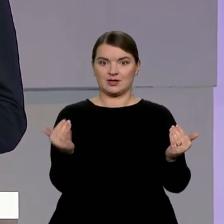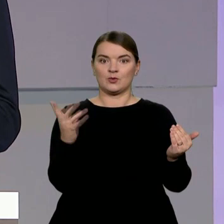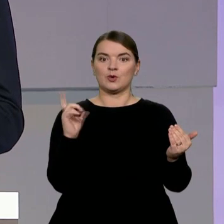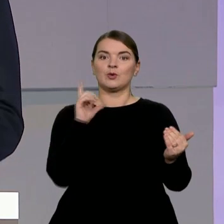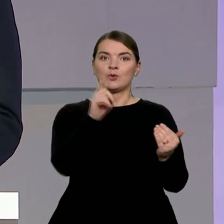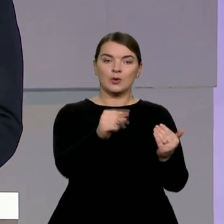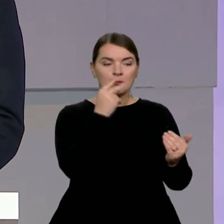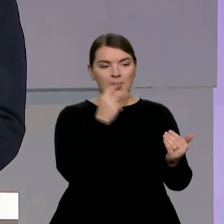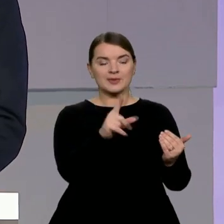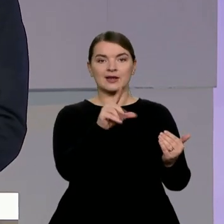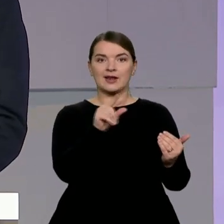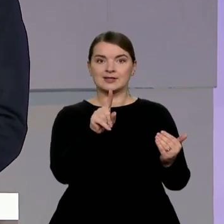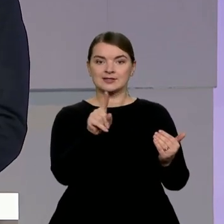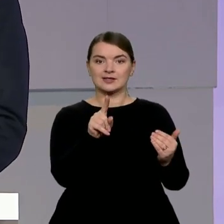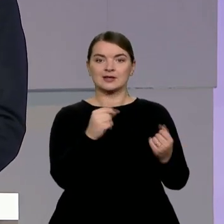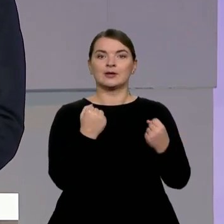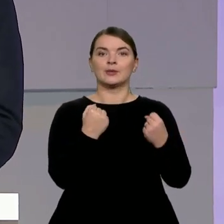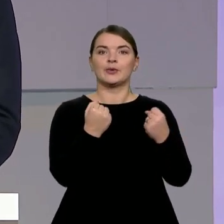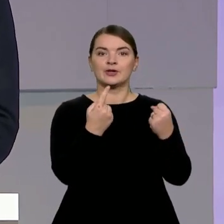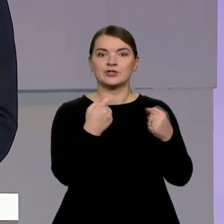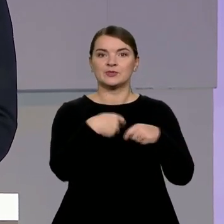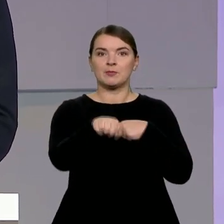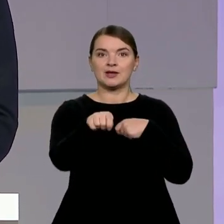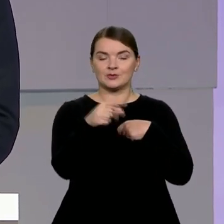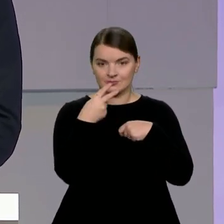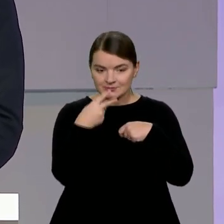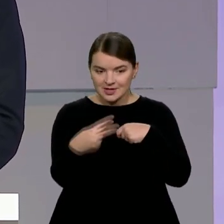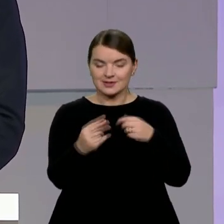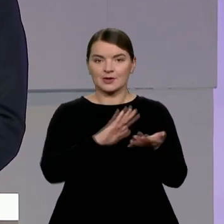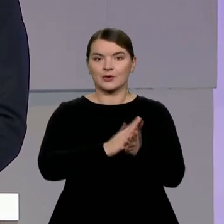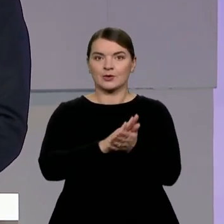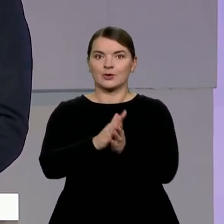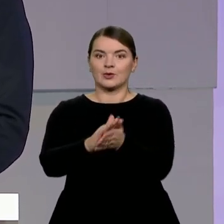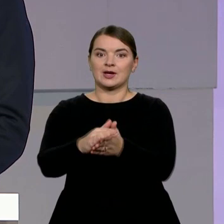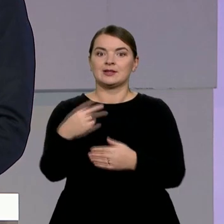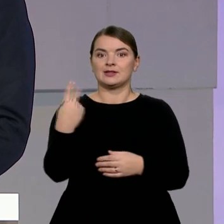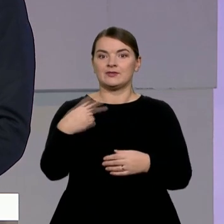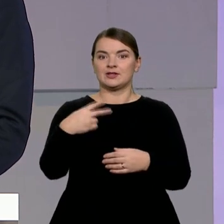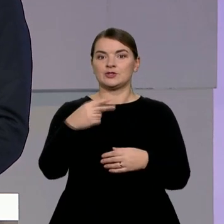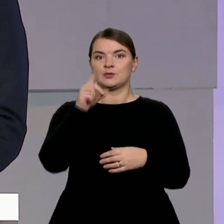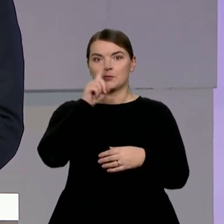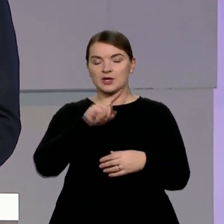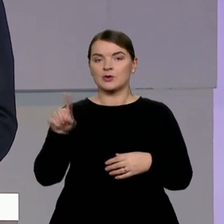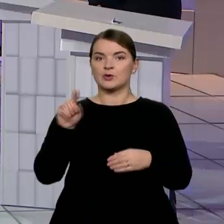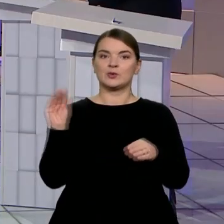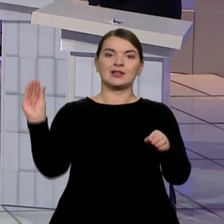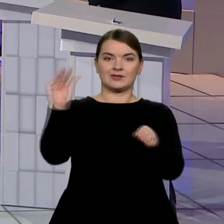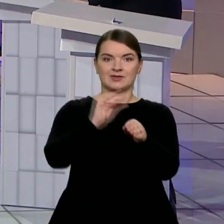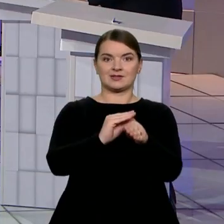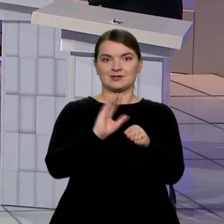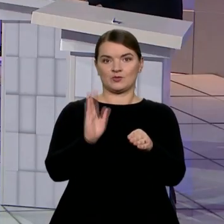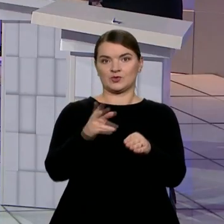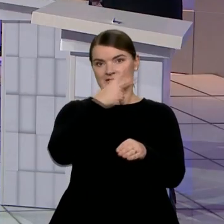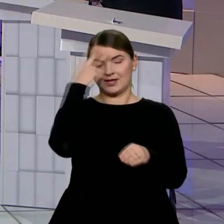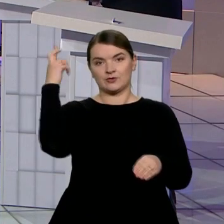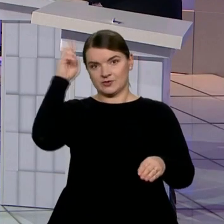tik įvažiavus, pavažiavus 100 metrų, iš karto pamatytų ruošiamą milžinišką 20 milijonų investiciją, kurią palaiko Lietuvos